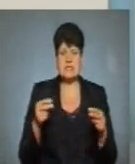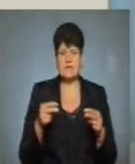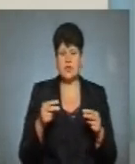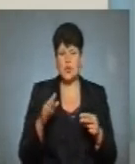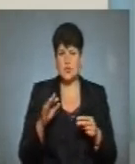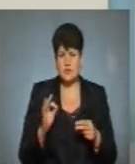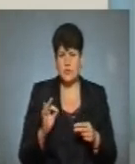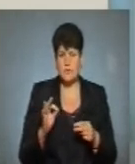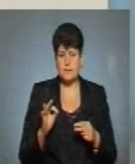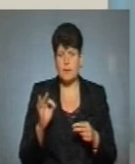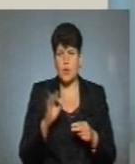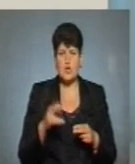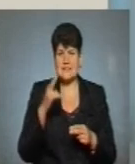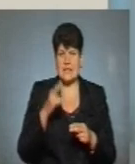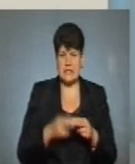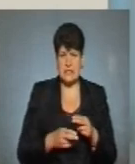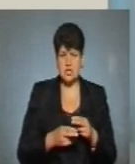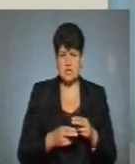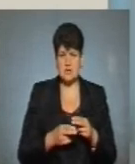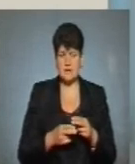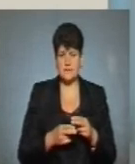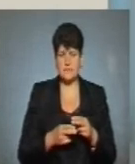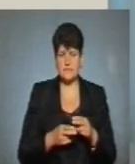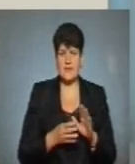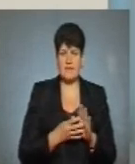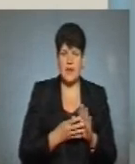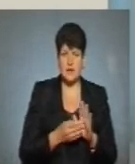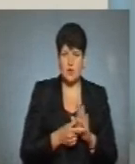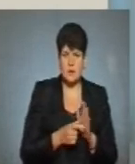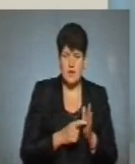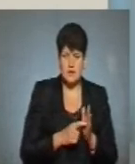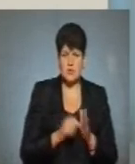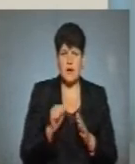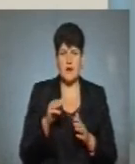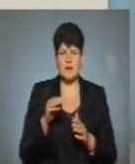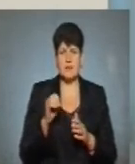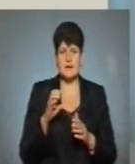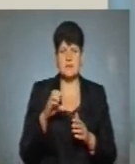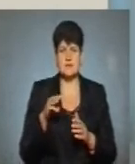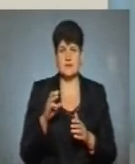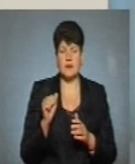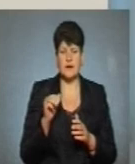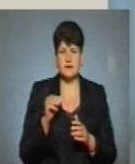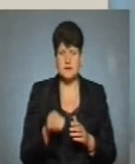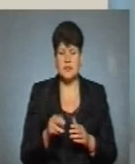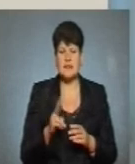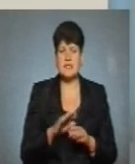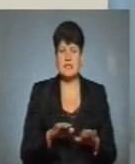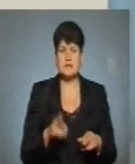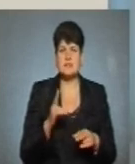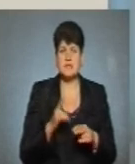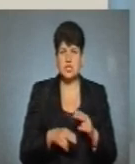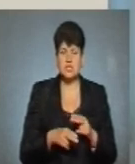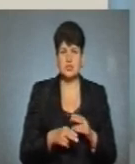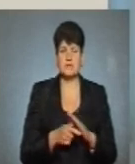про закінчення відповідно 9 класу, атестати ті учні, які закінчили